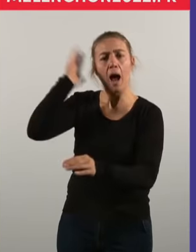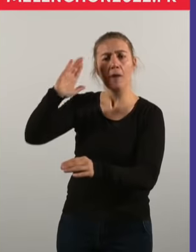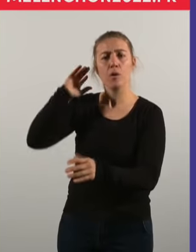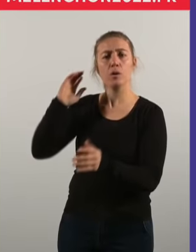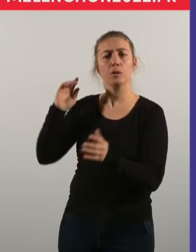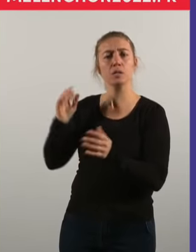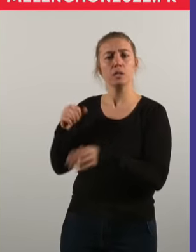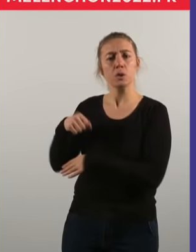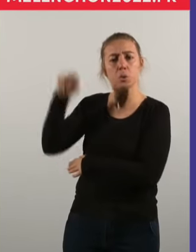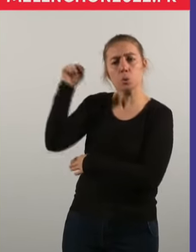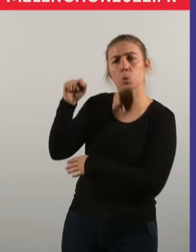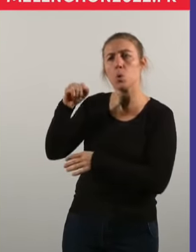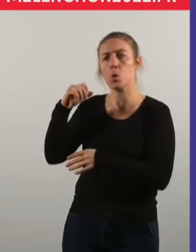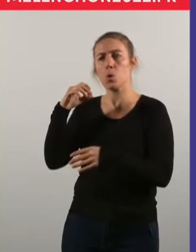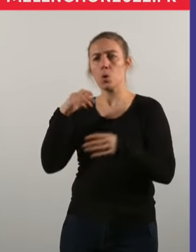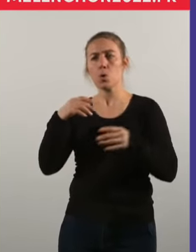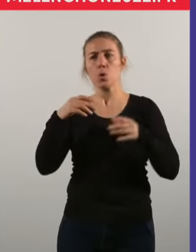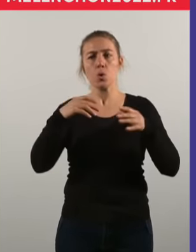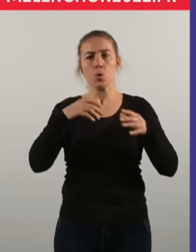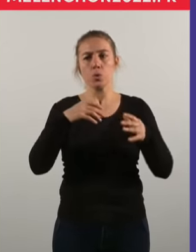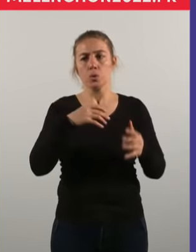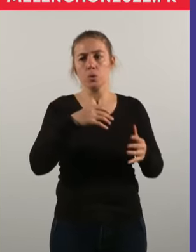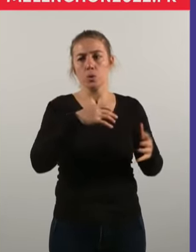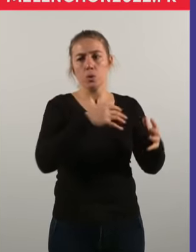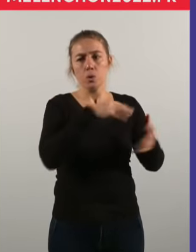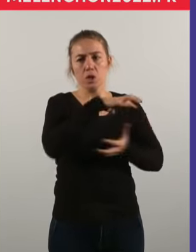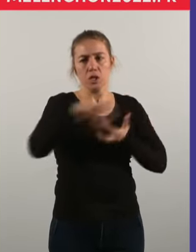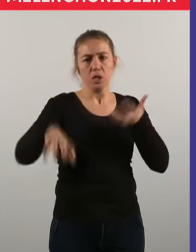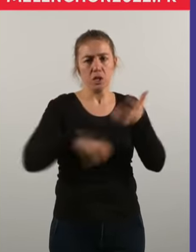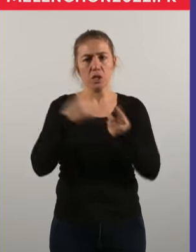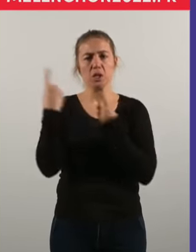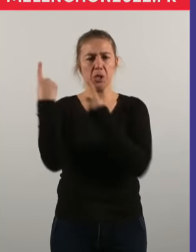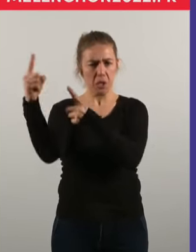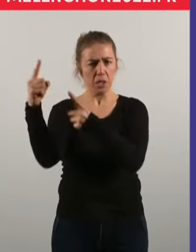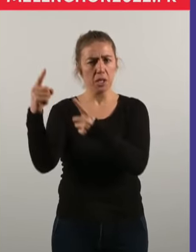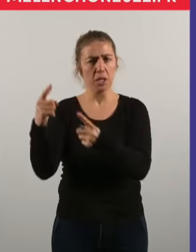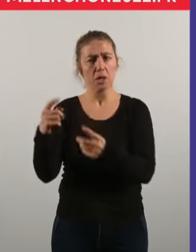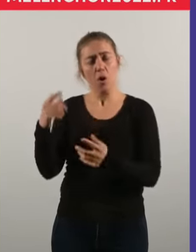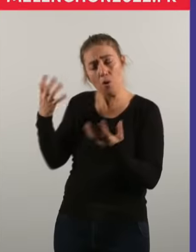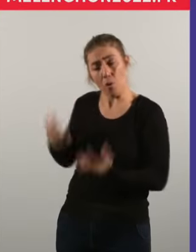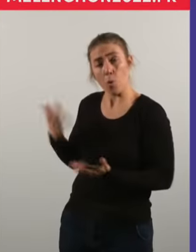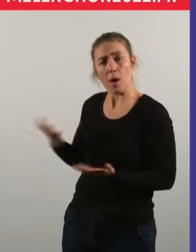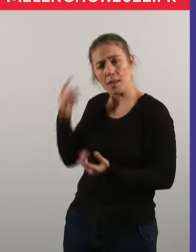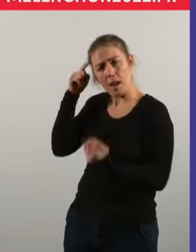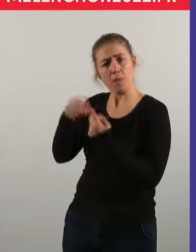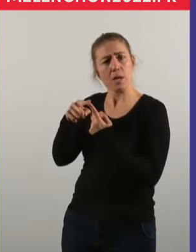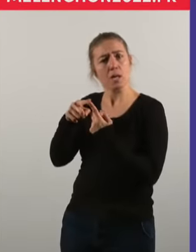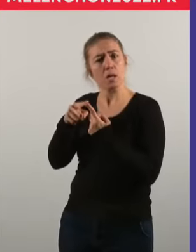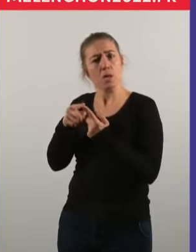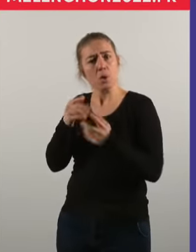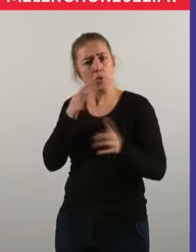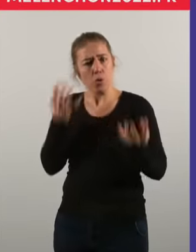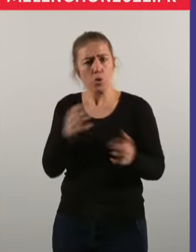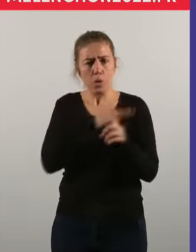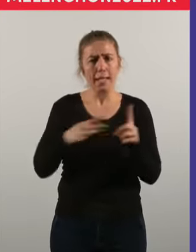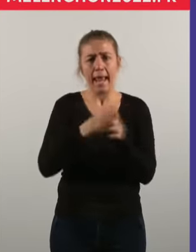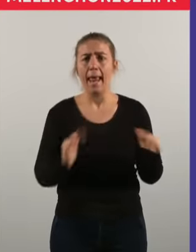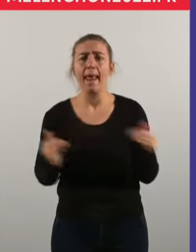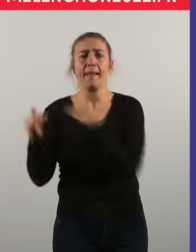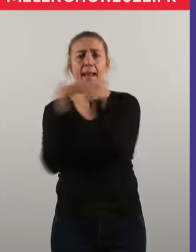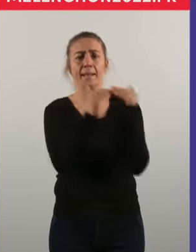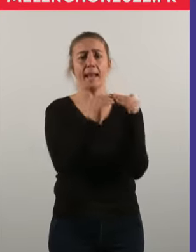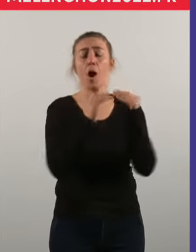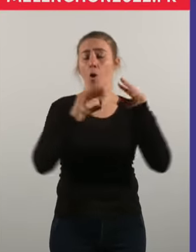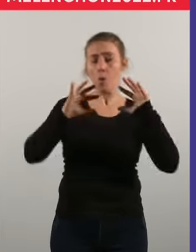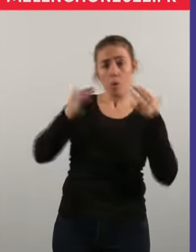communards qui avant nous ont tracé la voie d'une société d'égalité en résistant à